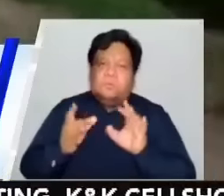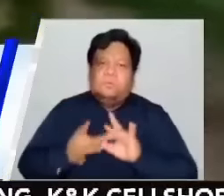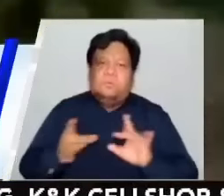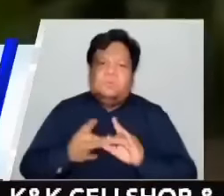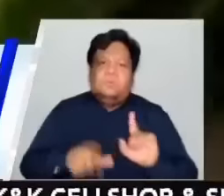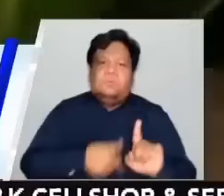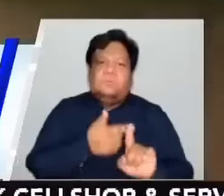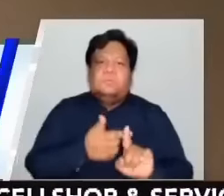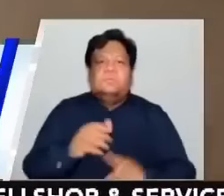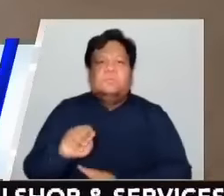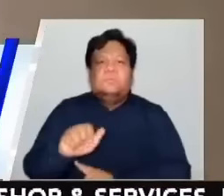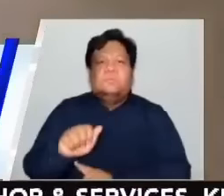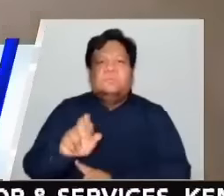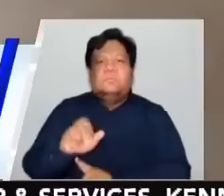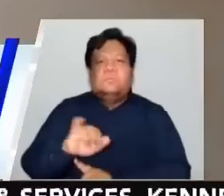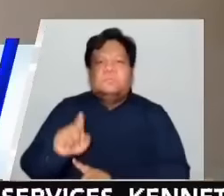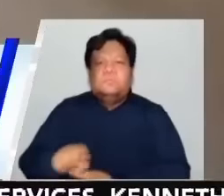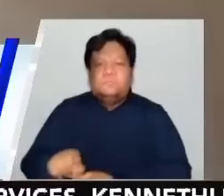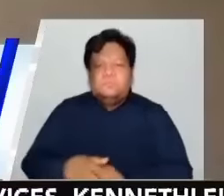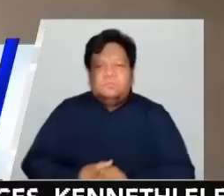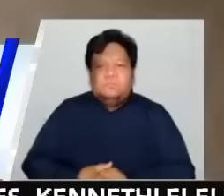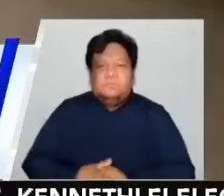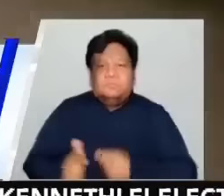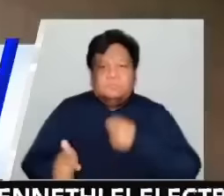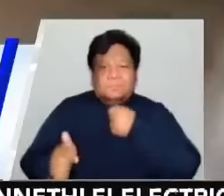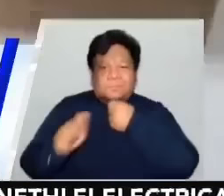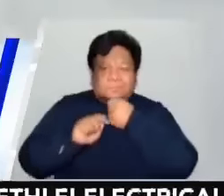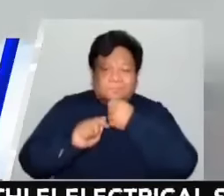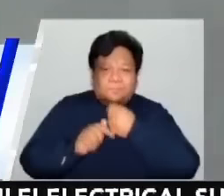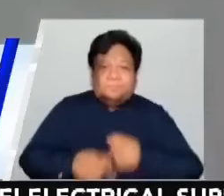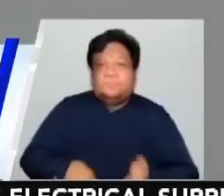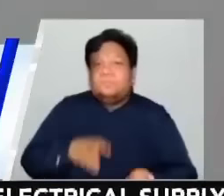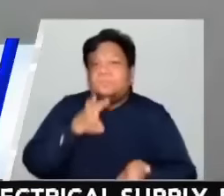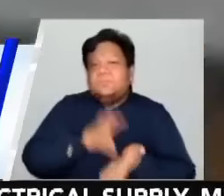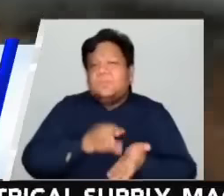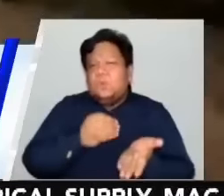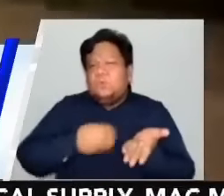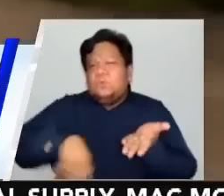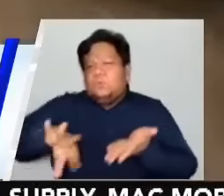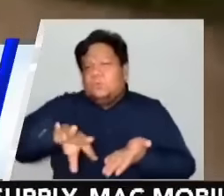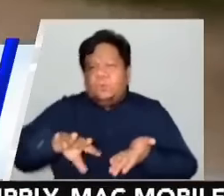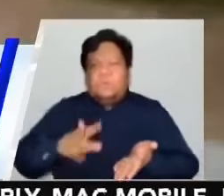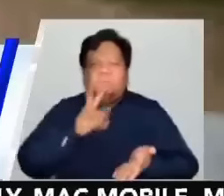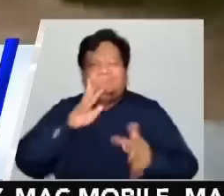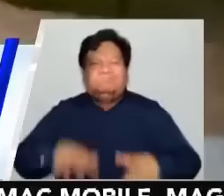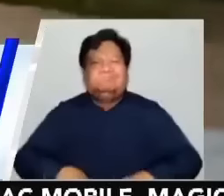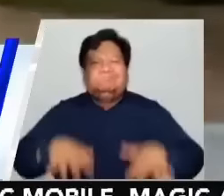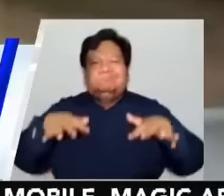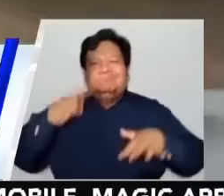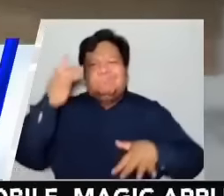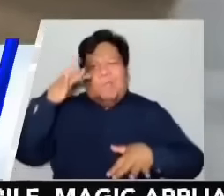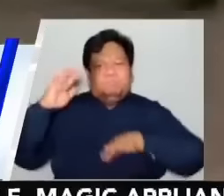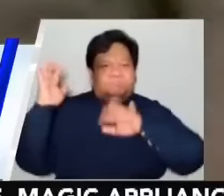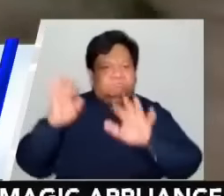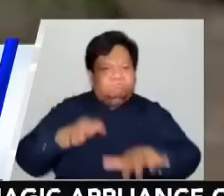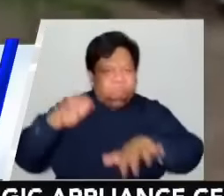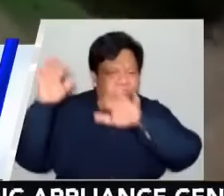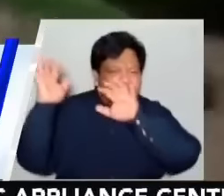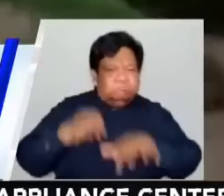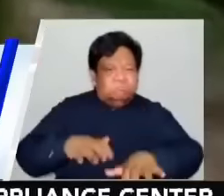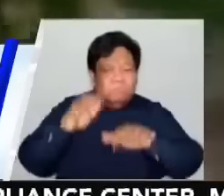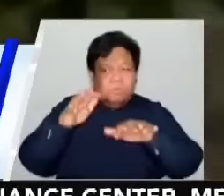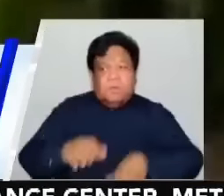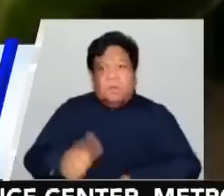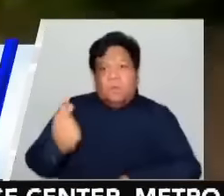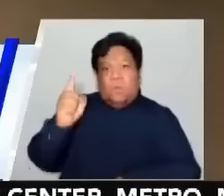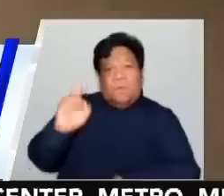Bumaha sa ilang bahagi ng Kasiguran, Sorsogon, resulta ng malalakas na ulan. Lampas tao ang tubig sa isang barangay. Halos umabot